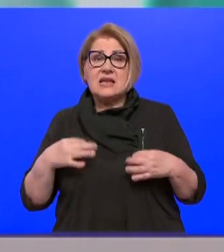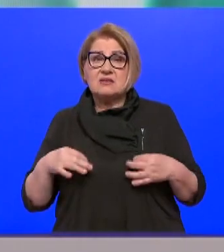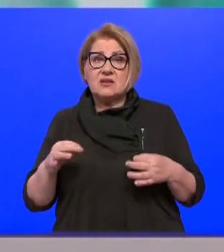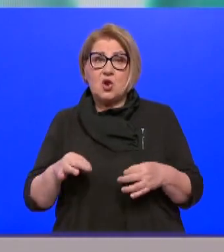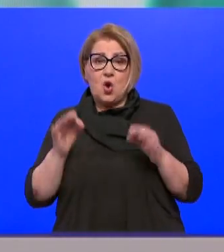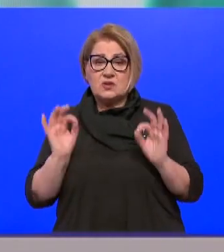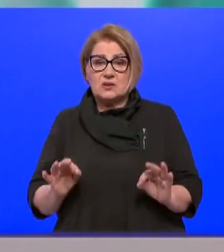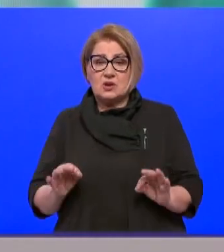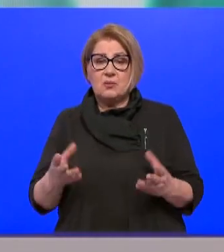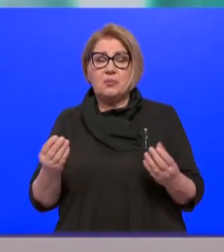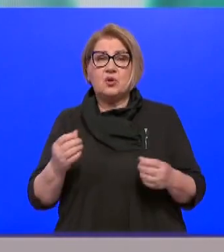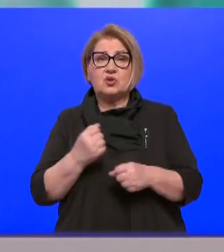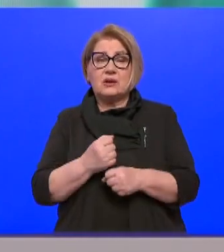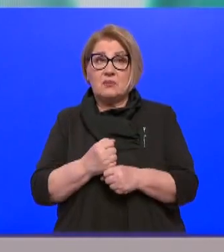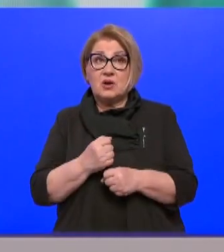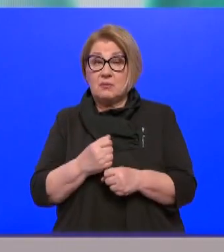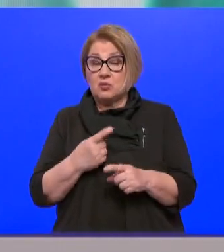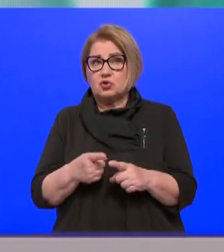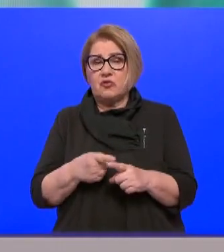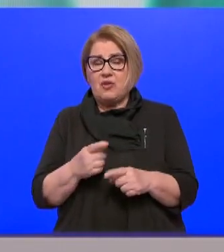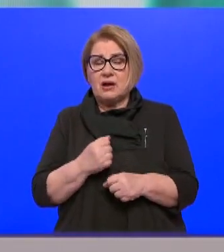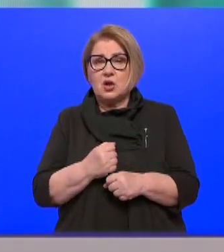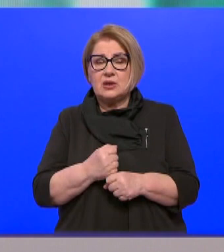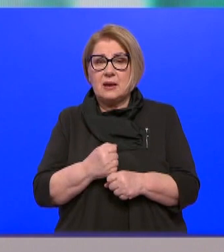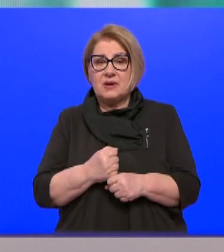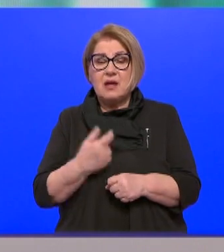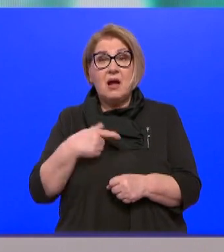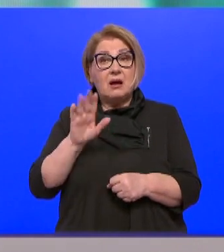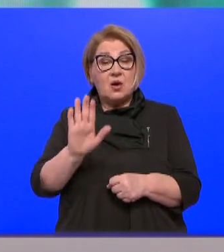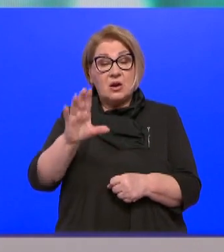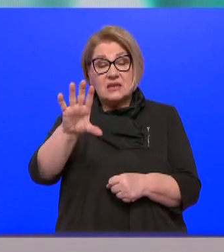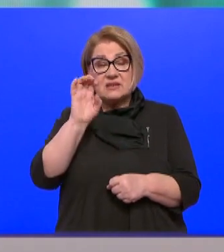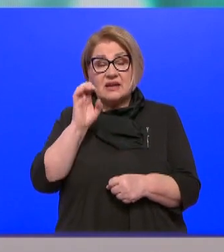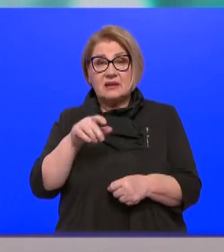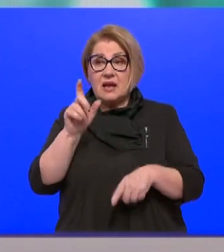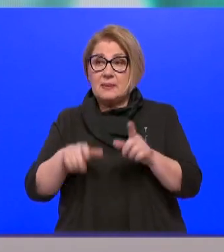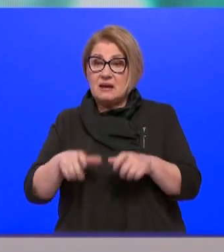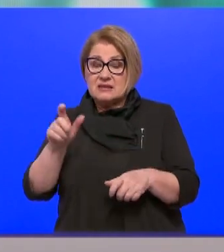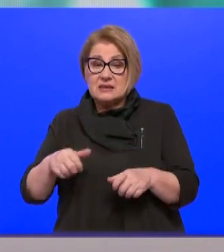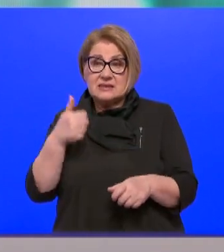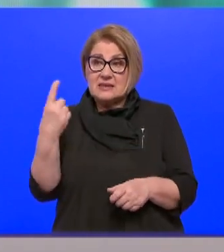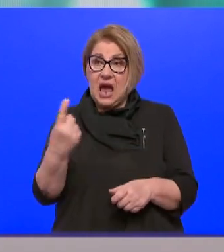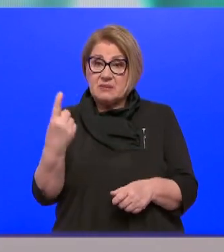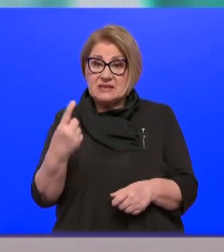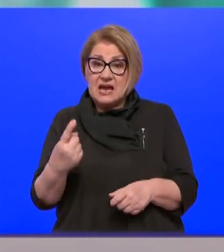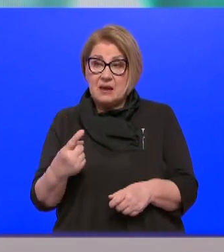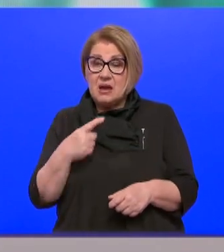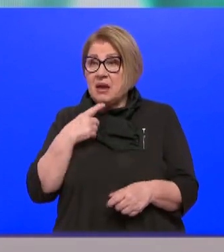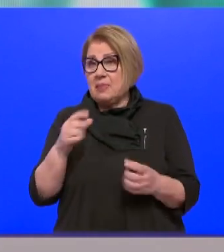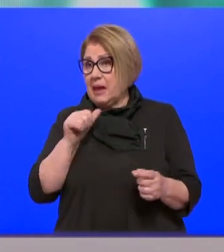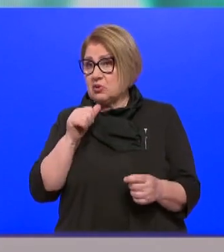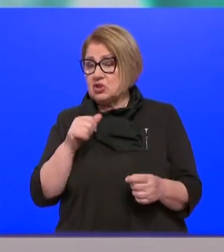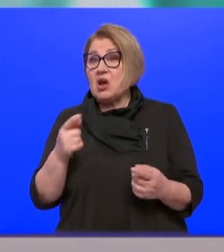još imamo puno toga što moramo napraviti, što nedostaje, ali sam shvatila da pojedinačnim djelovanjem i poticanjem drugih